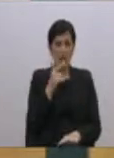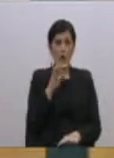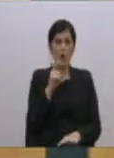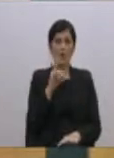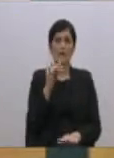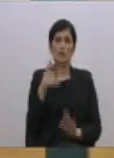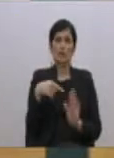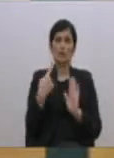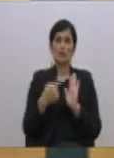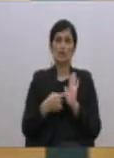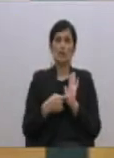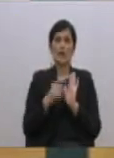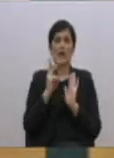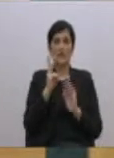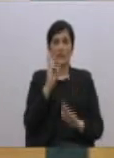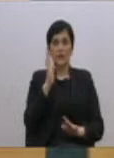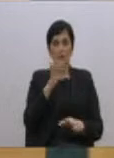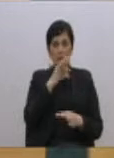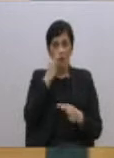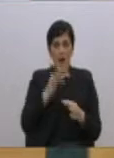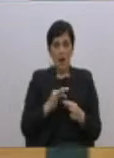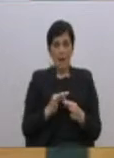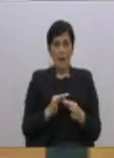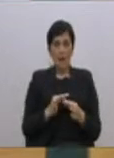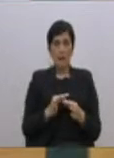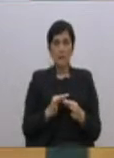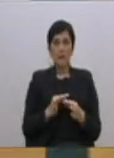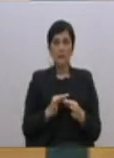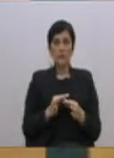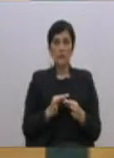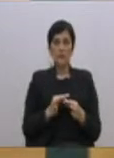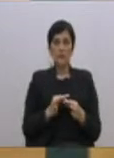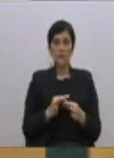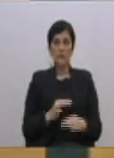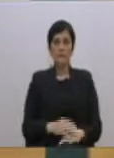Კითხვა იყო თუ ვინ იქნება პასუხისგებელი იმაზე